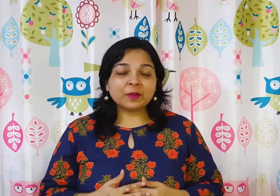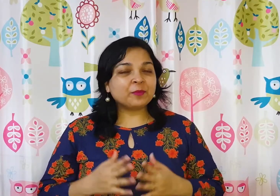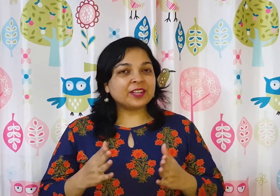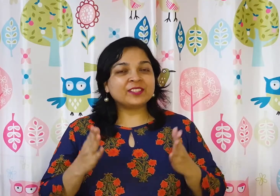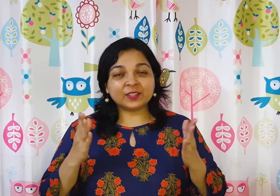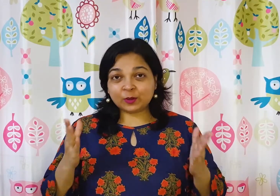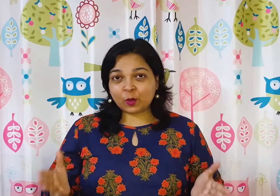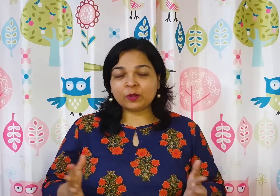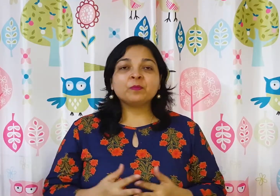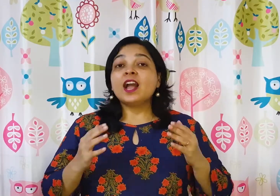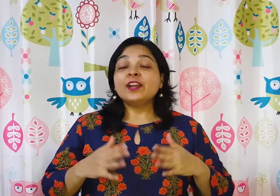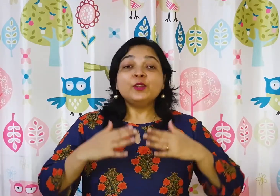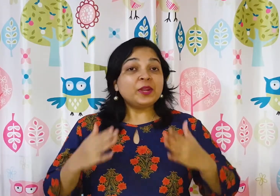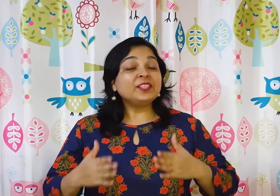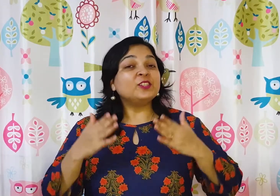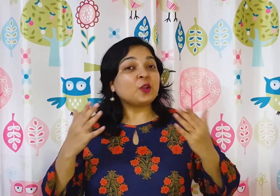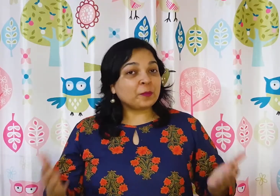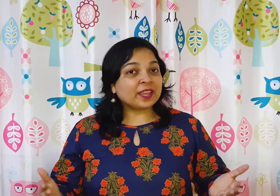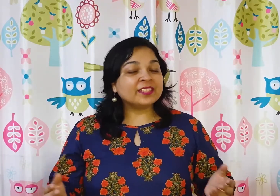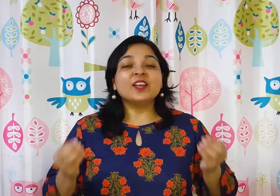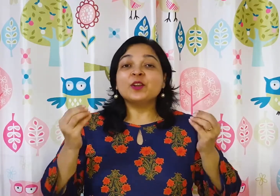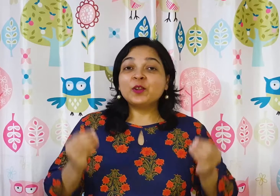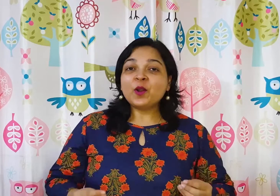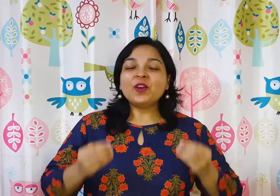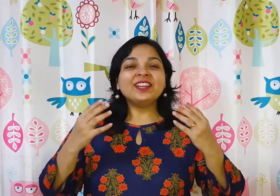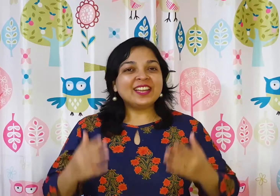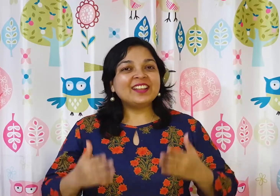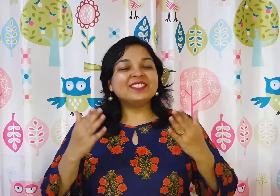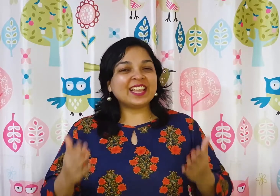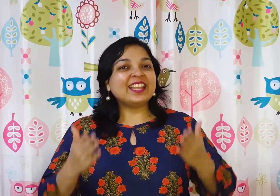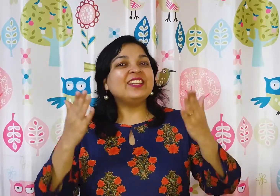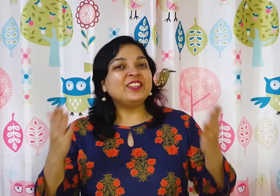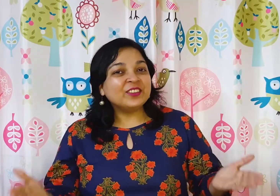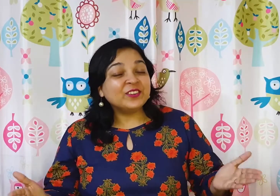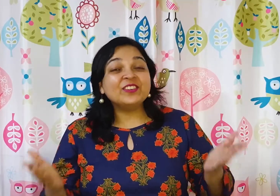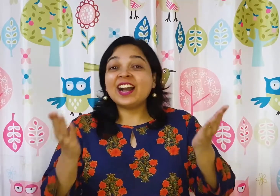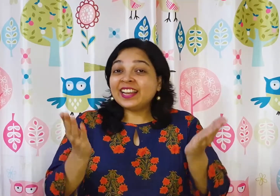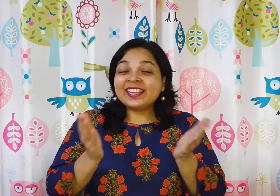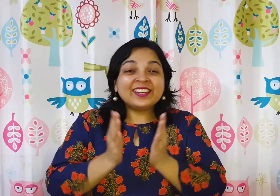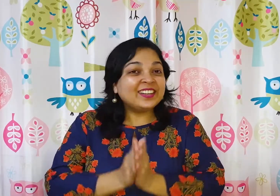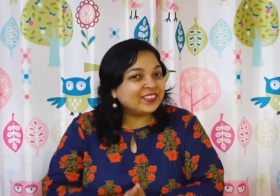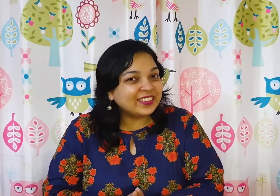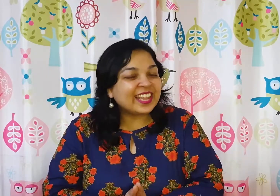ஆம்ம் என்னுடன் சொல்லுங்கல் தேவன் என்னில் வாழ்க்கிரார். மீண்டும் சொல்லுங்கள் தேவன் என்னில்